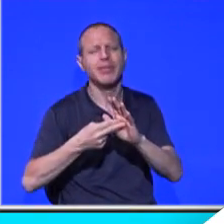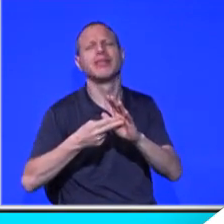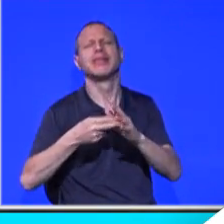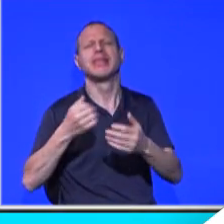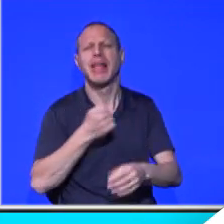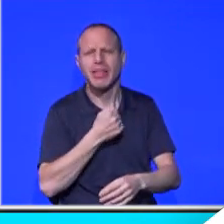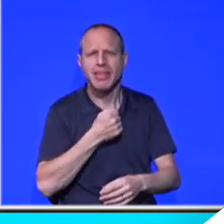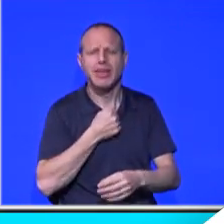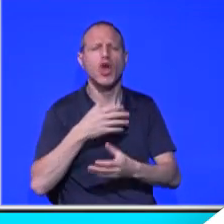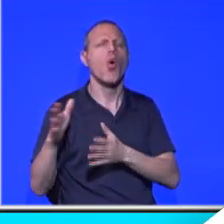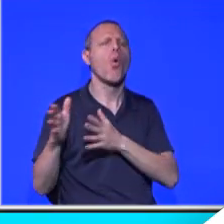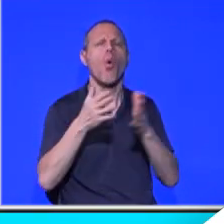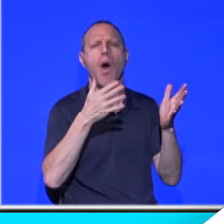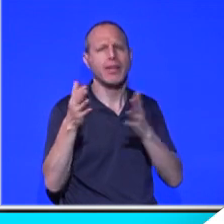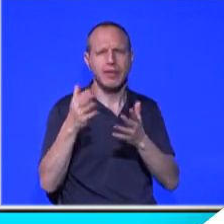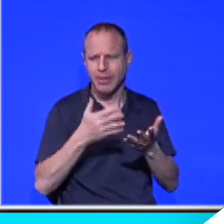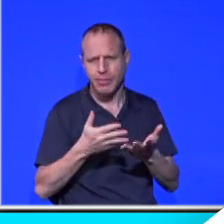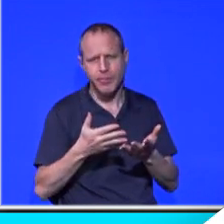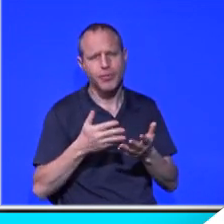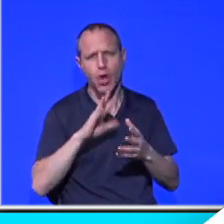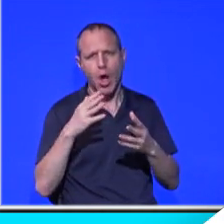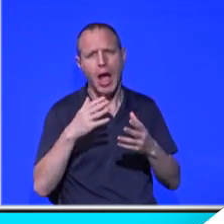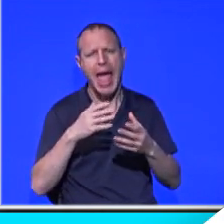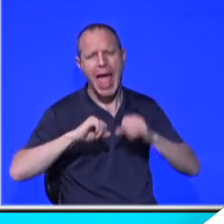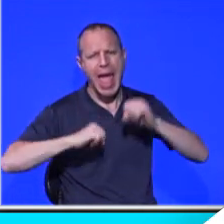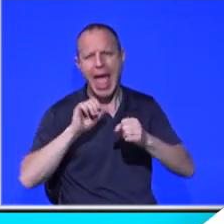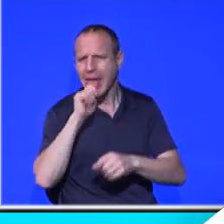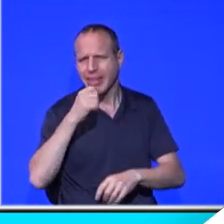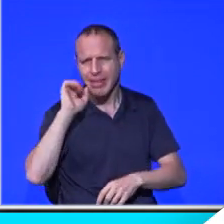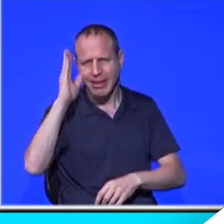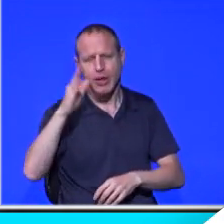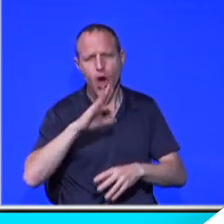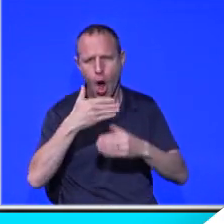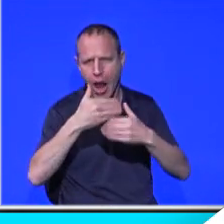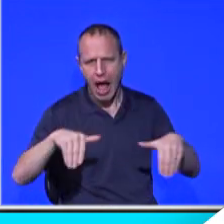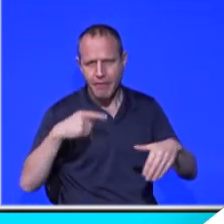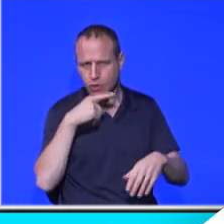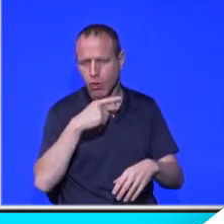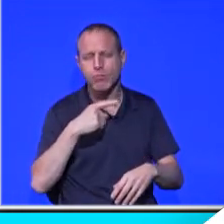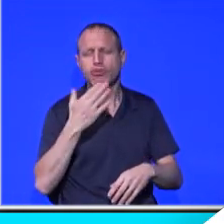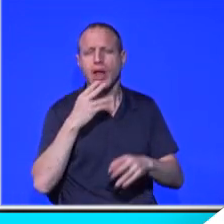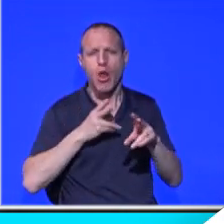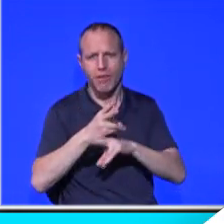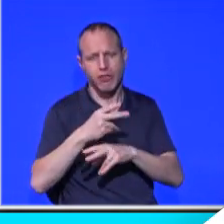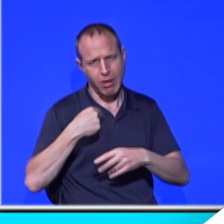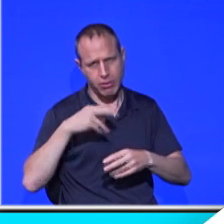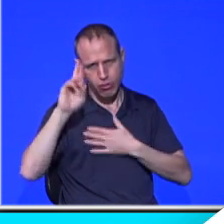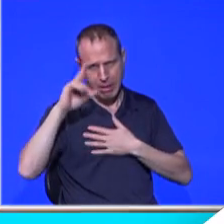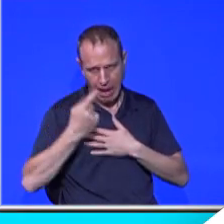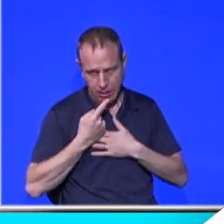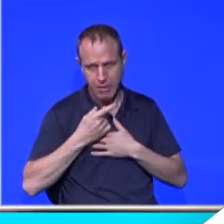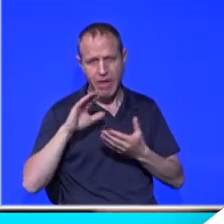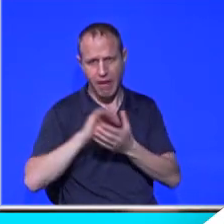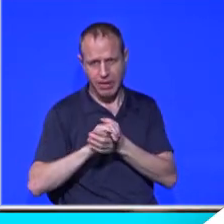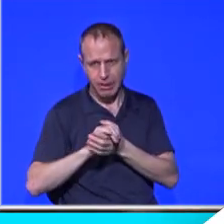בתחומים הרוחניים, וכל קו אדום שישראל עוברת, קו שאני נשבעתי לעצמי וחברים נשבעו לעצמם לפני הרבה מאוד